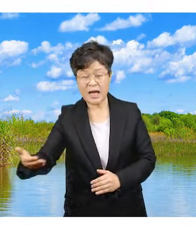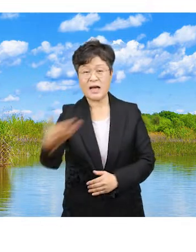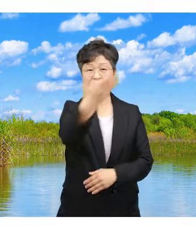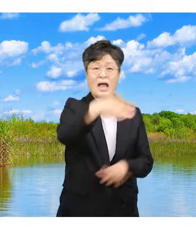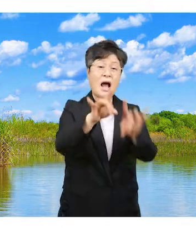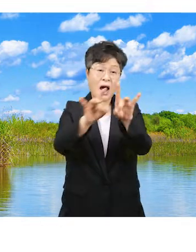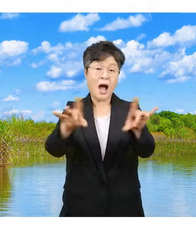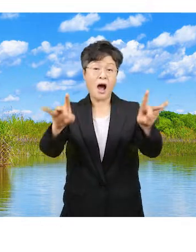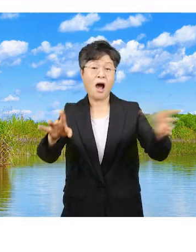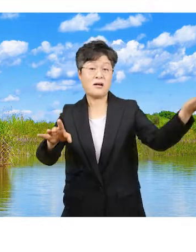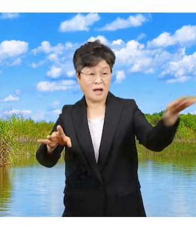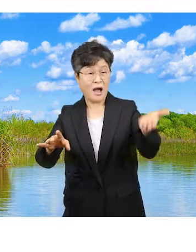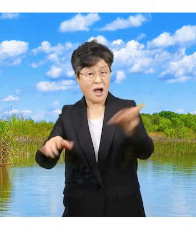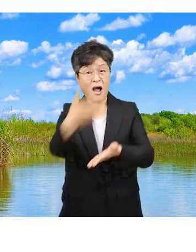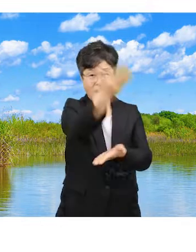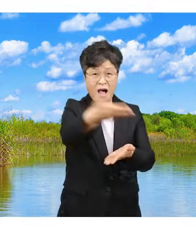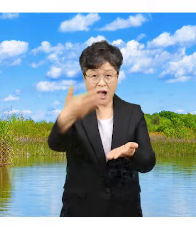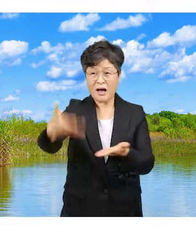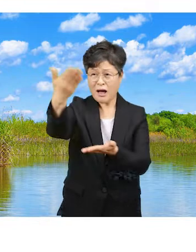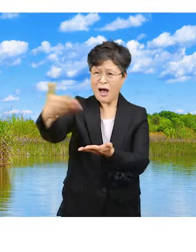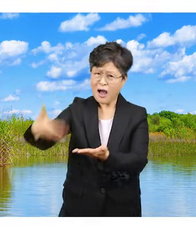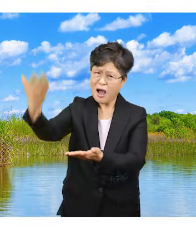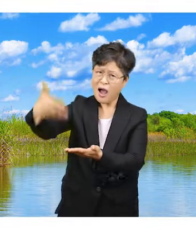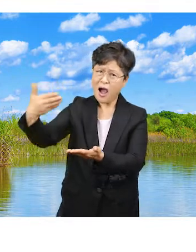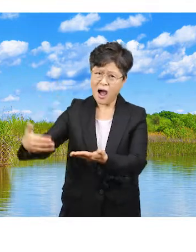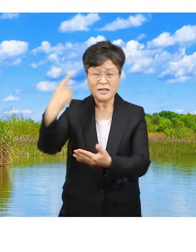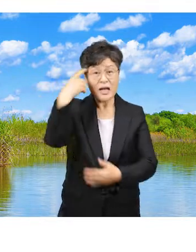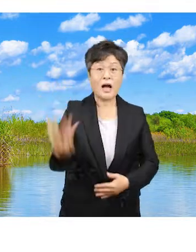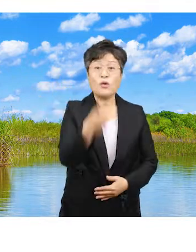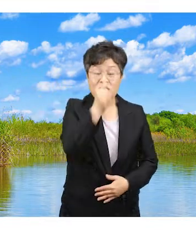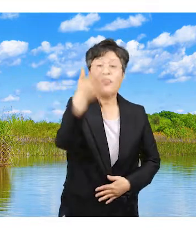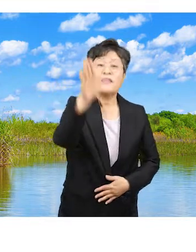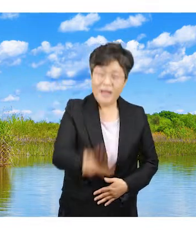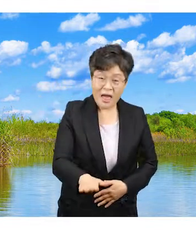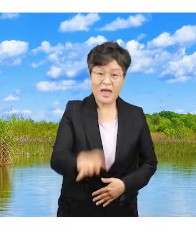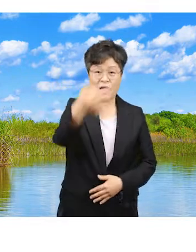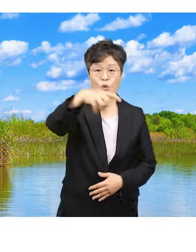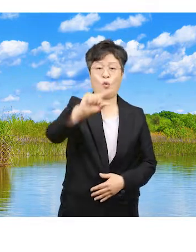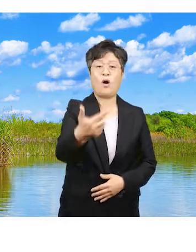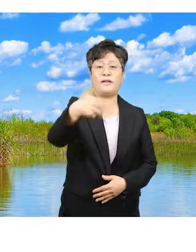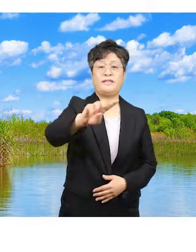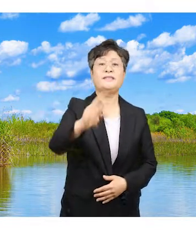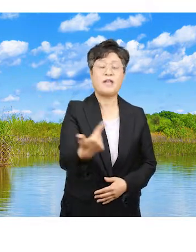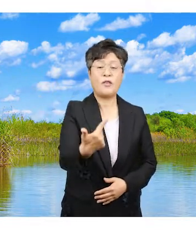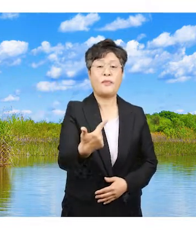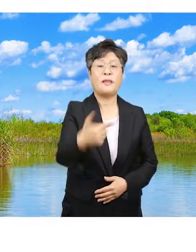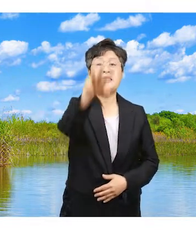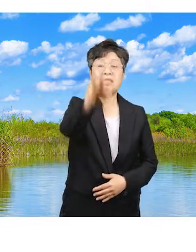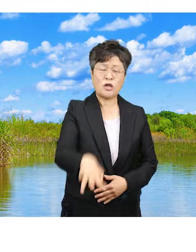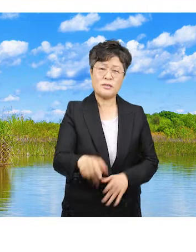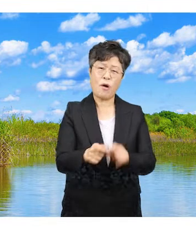원천천대로 아산만까지 흘러간다고 생각을 했어요. 그래서 원천천이야말로 가장